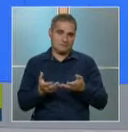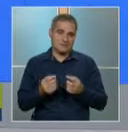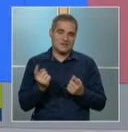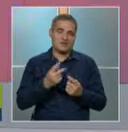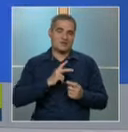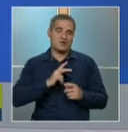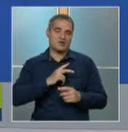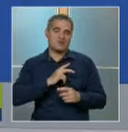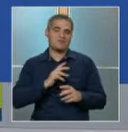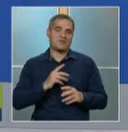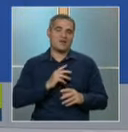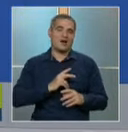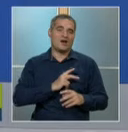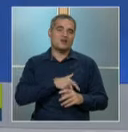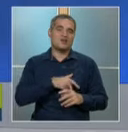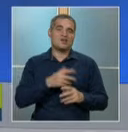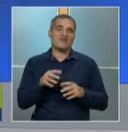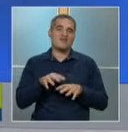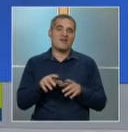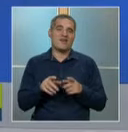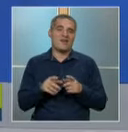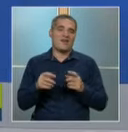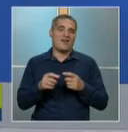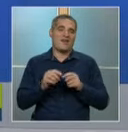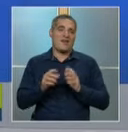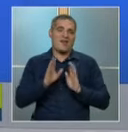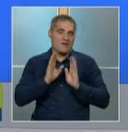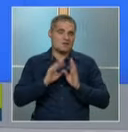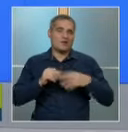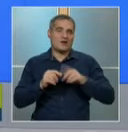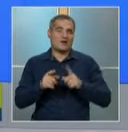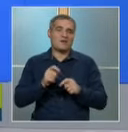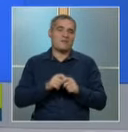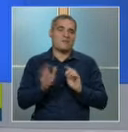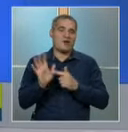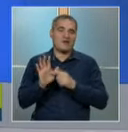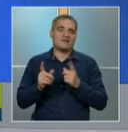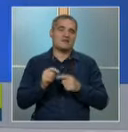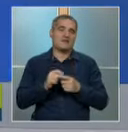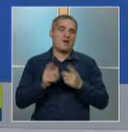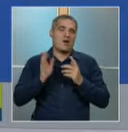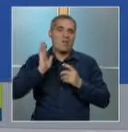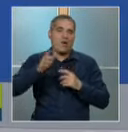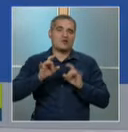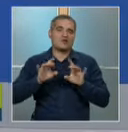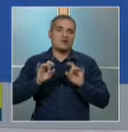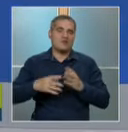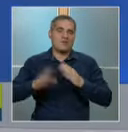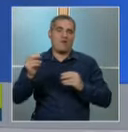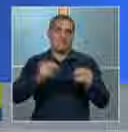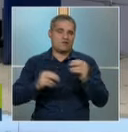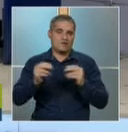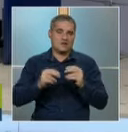ли не социалните медии им представят за да изкарат пари, защото, нали, по-лошите новини някак си се гледат повече.